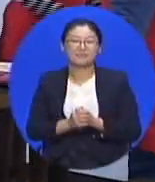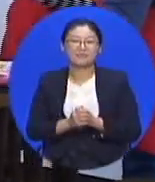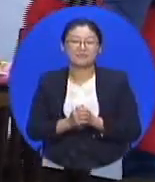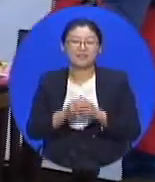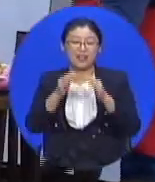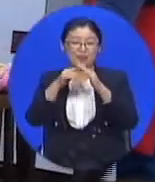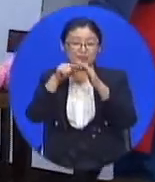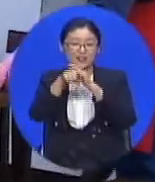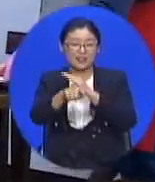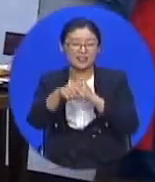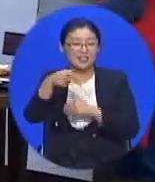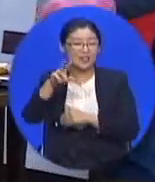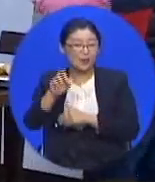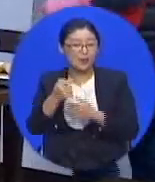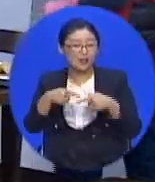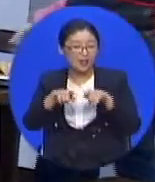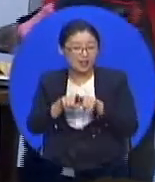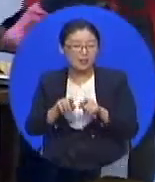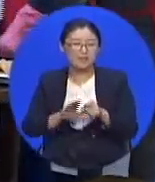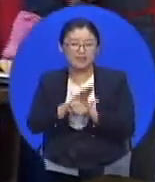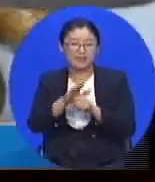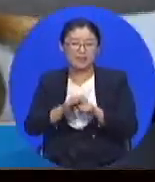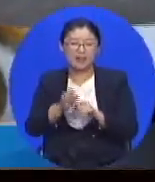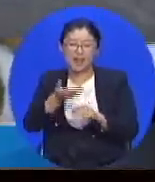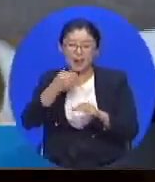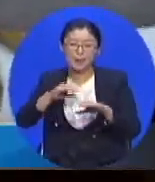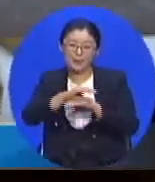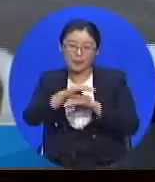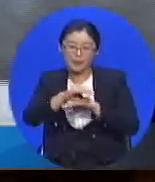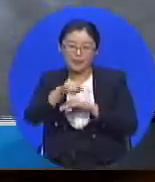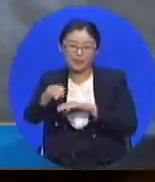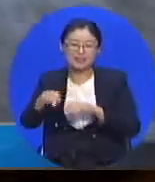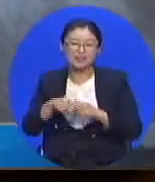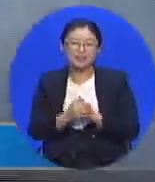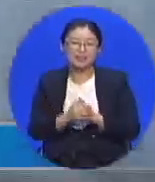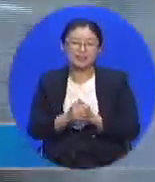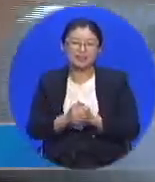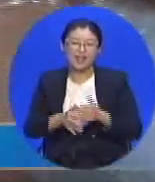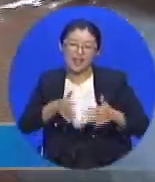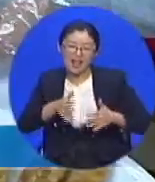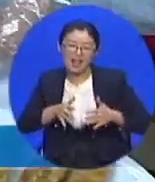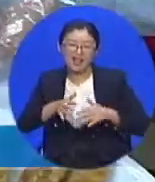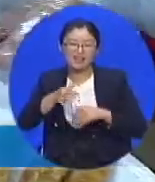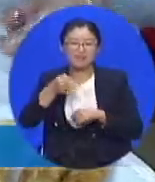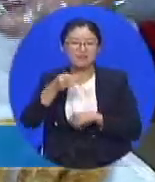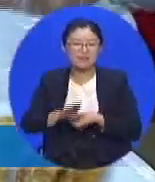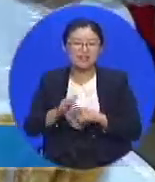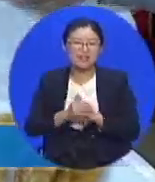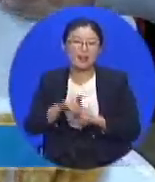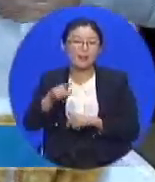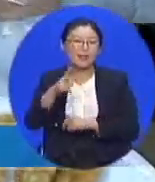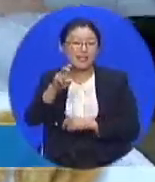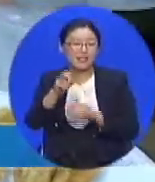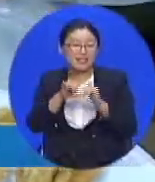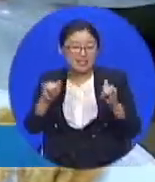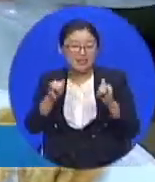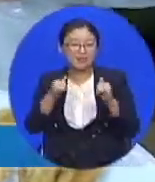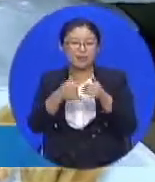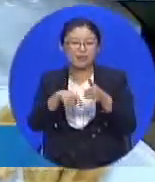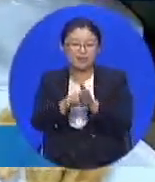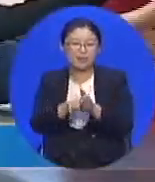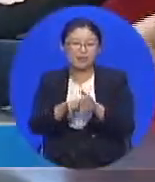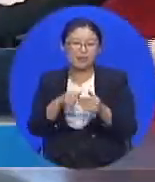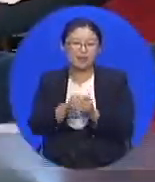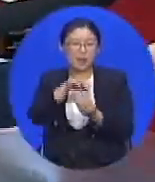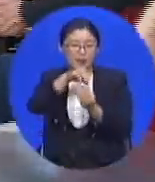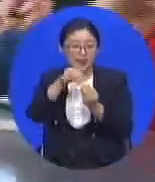설린애용원을 찾은 정준호와 함께하는 사랑의 밥차 경북지부위원들은 서투른 솜씨이지만 120명의 원생들을 위해 수제 돈가스와 만두